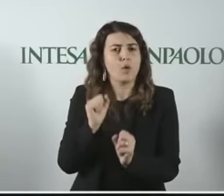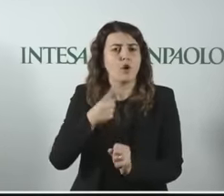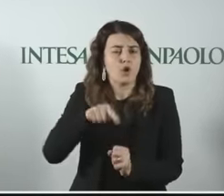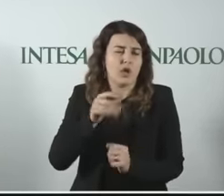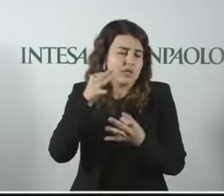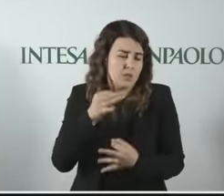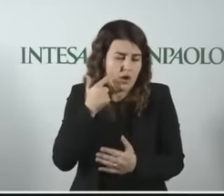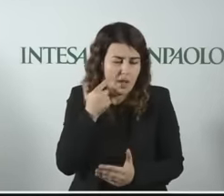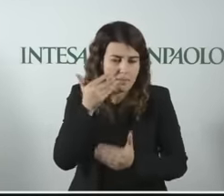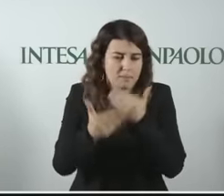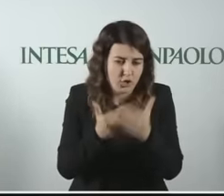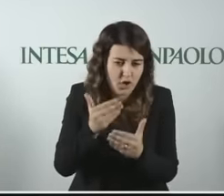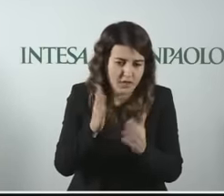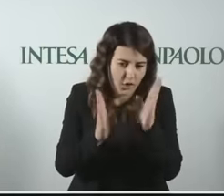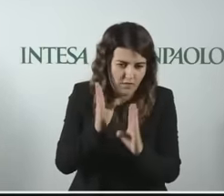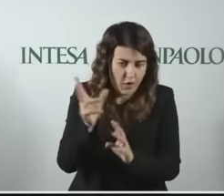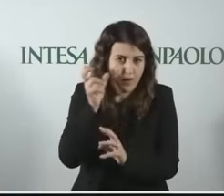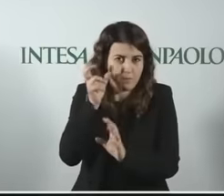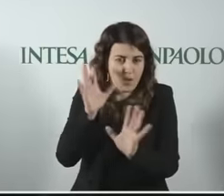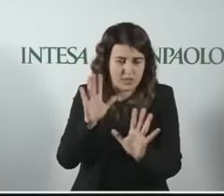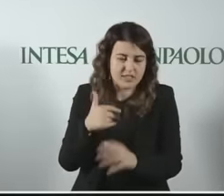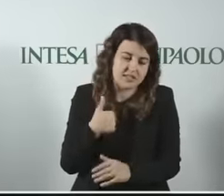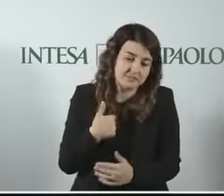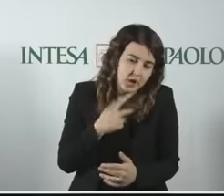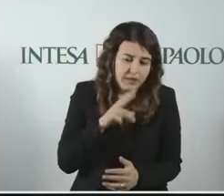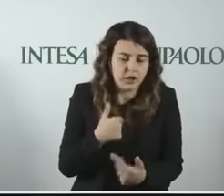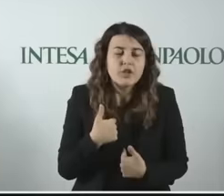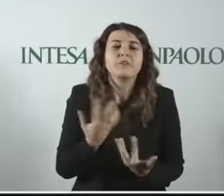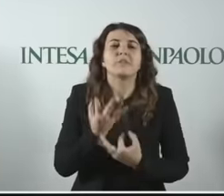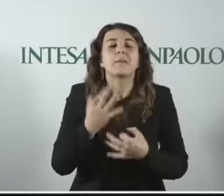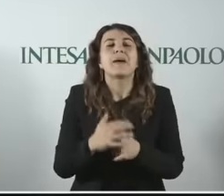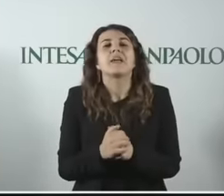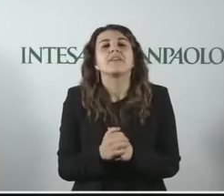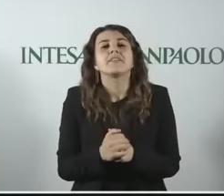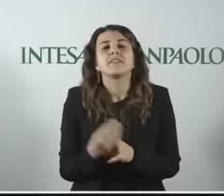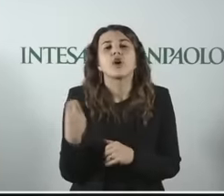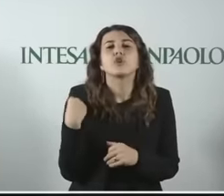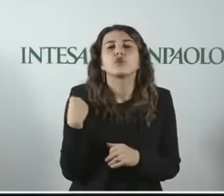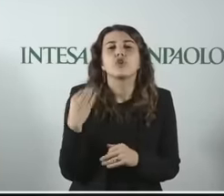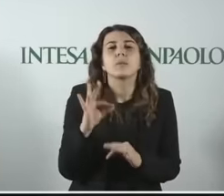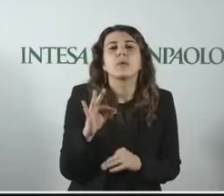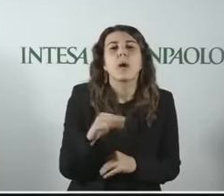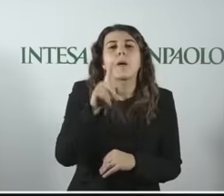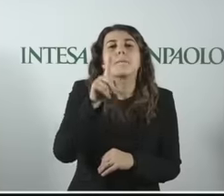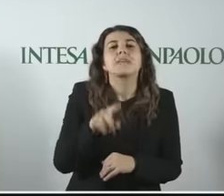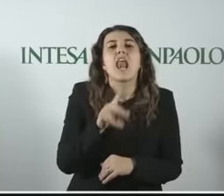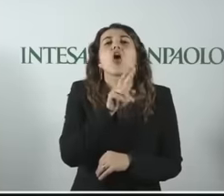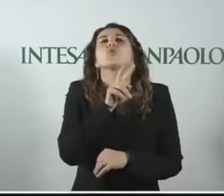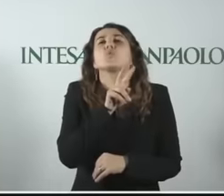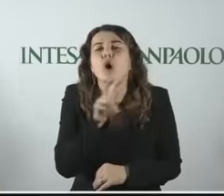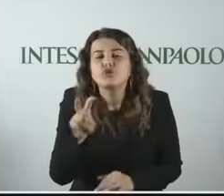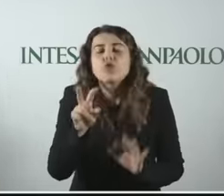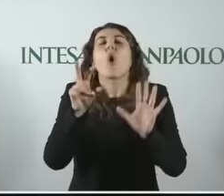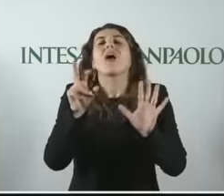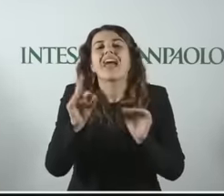fatta rispetto al podcast me la son permessa io un'altra domanda che ci arriva da ben 1280 km di distanza ho